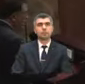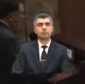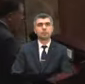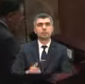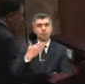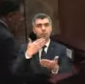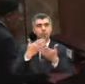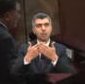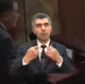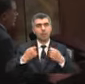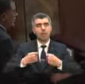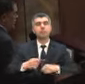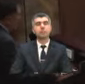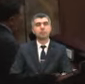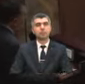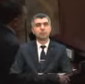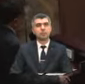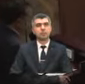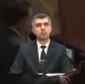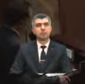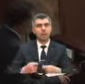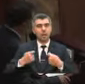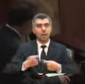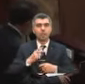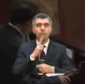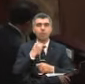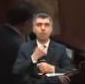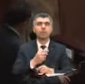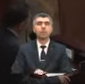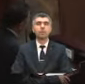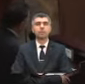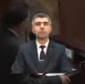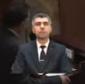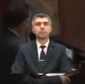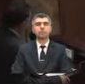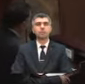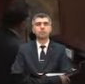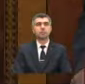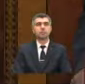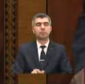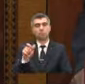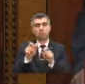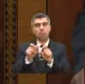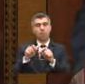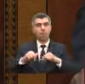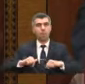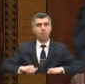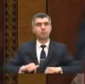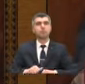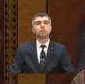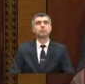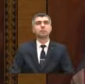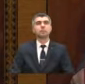شكرا السيد الرئيس، السيد رئيس الحكومة المحترم، السادة الوزراء، كنشكركم